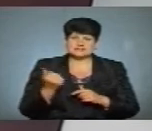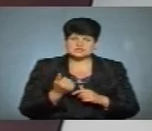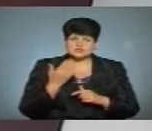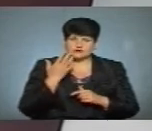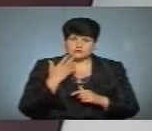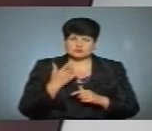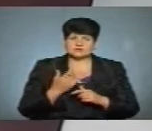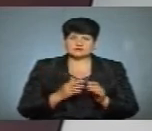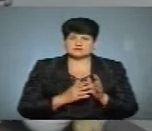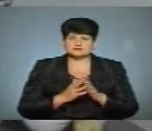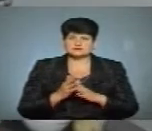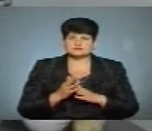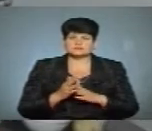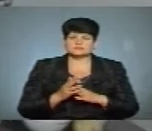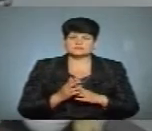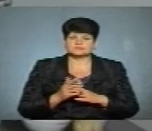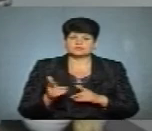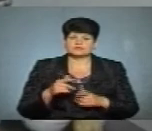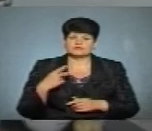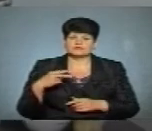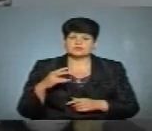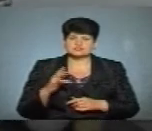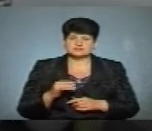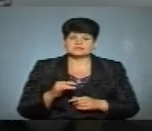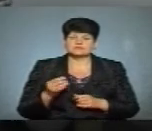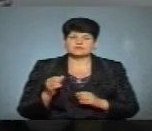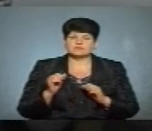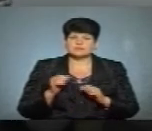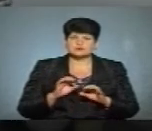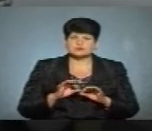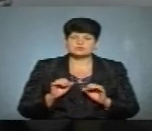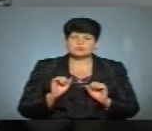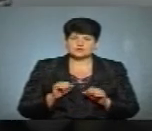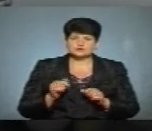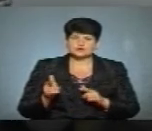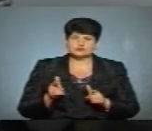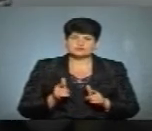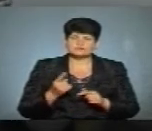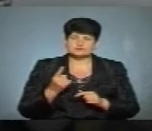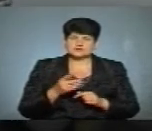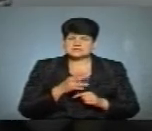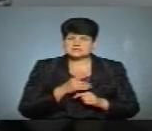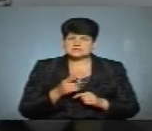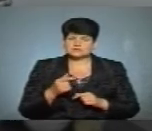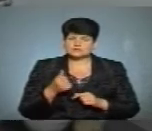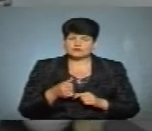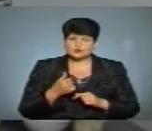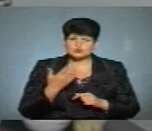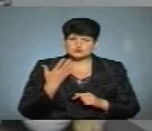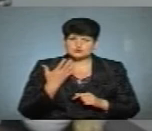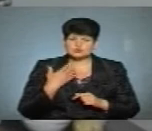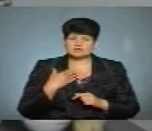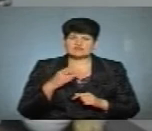дозрівають вишні. Він унікальний тим, що його можна готувати лише в один сезон в році, коли саме